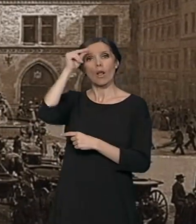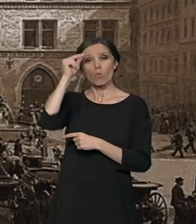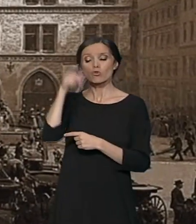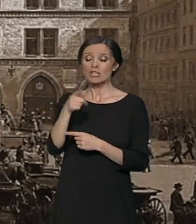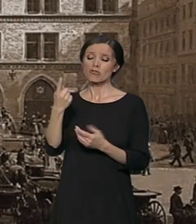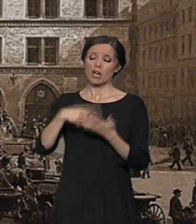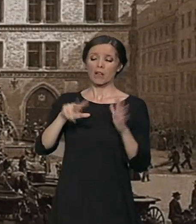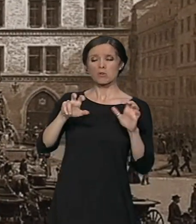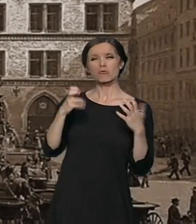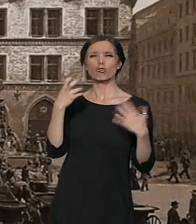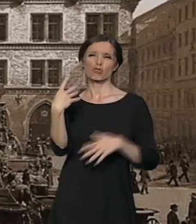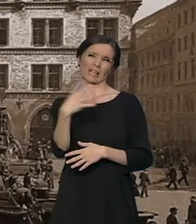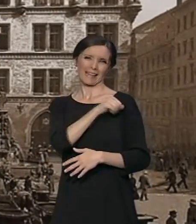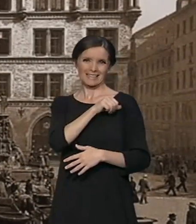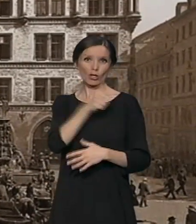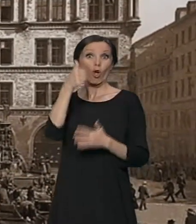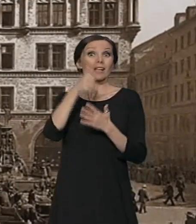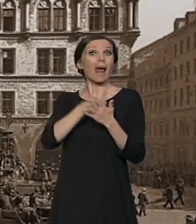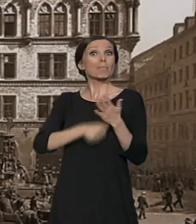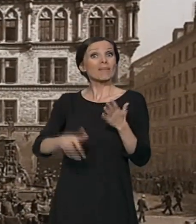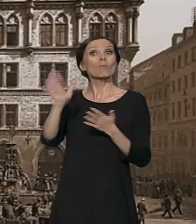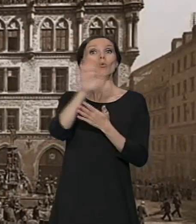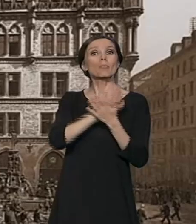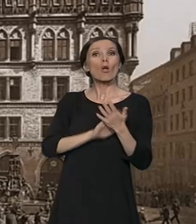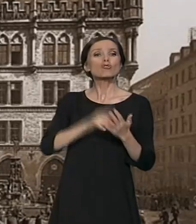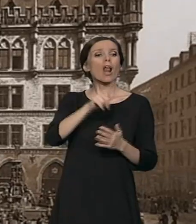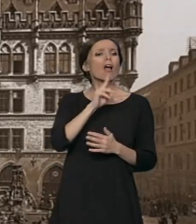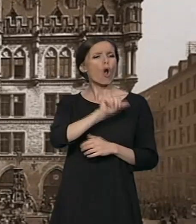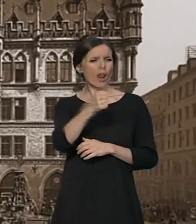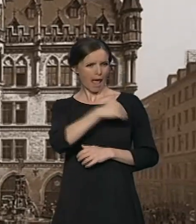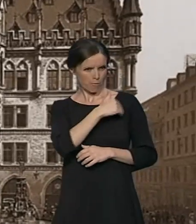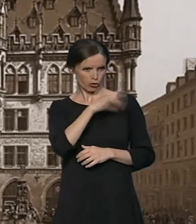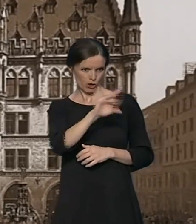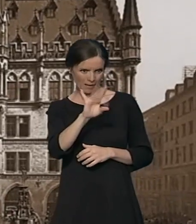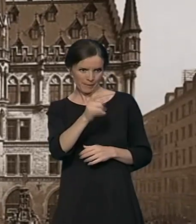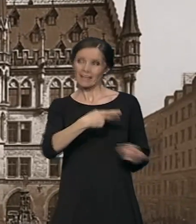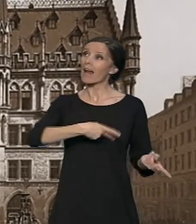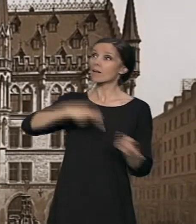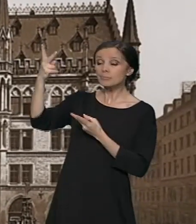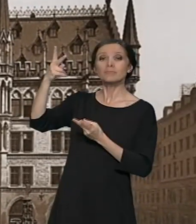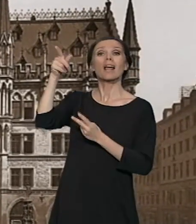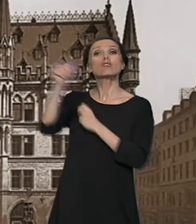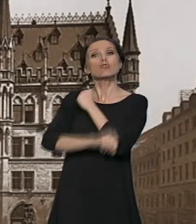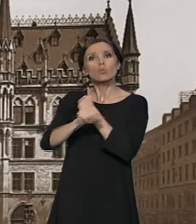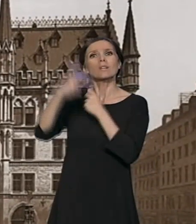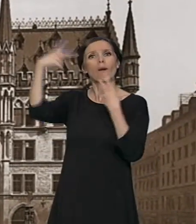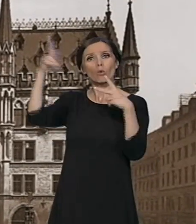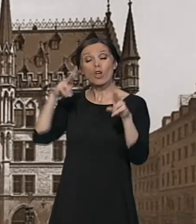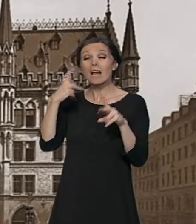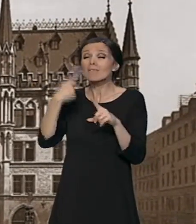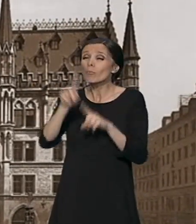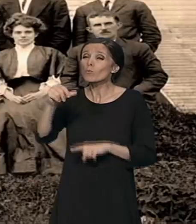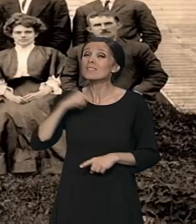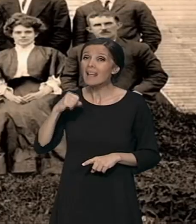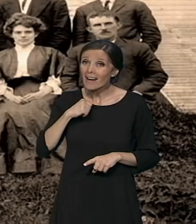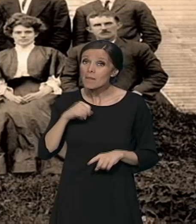država je sistematski školovala svoje najbolje đake i, što je takođe vrlo zanimljivo, devojke vrlo rano. Tako da su